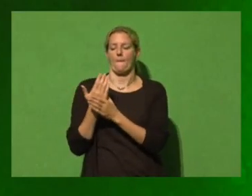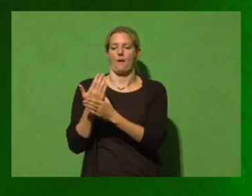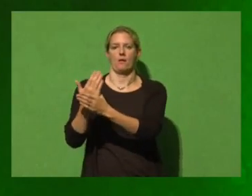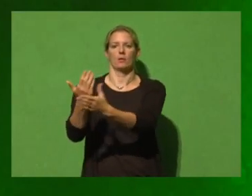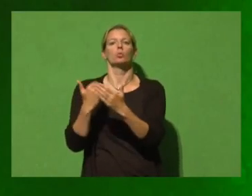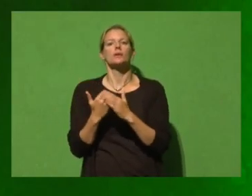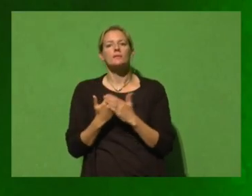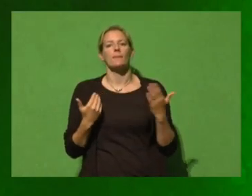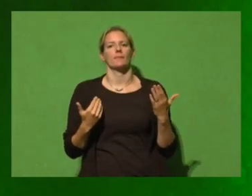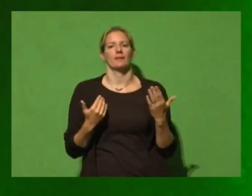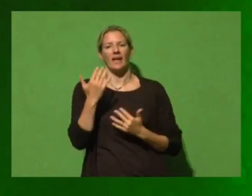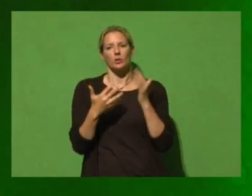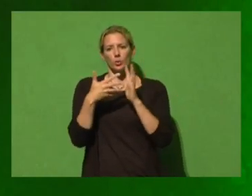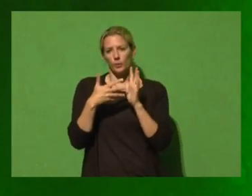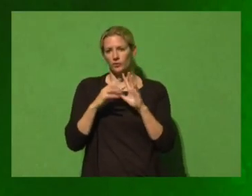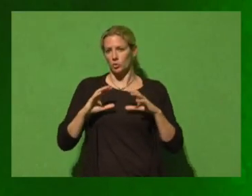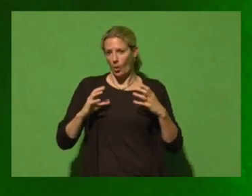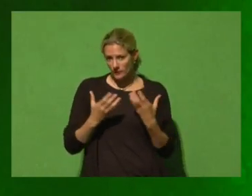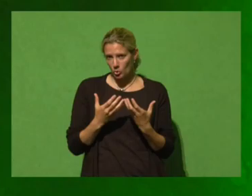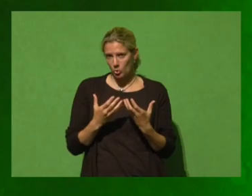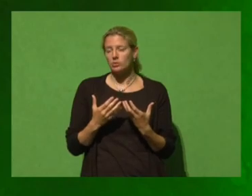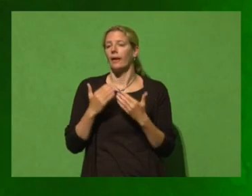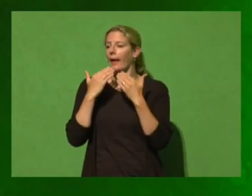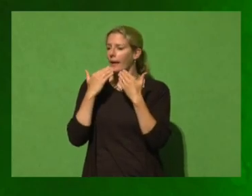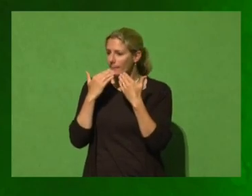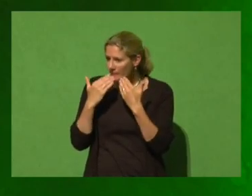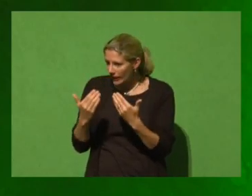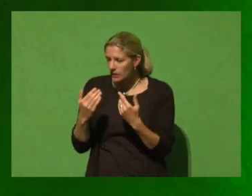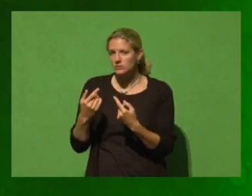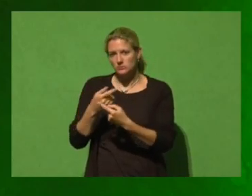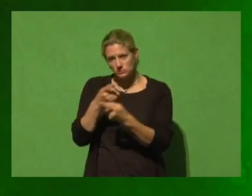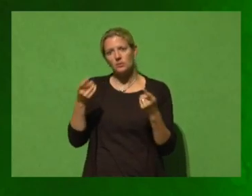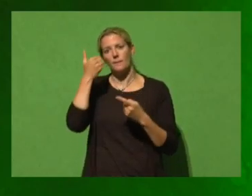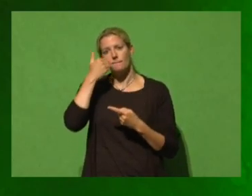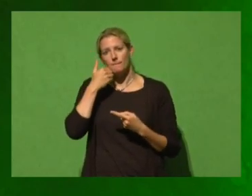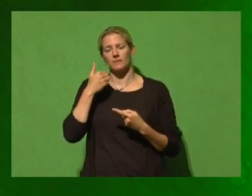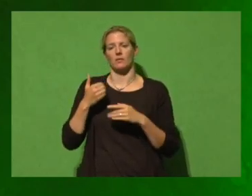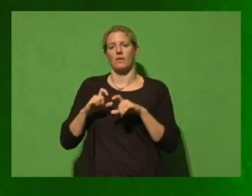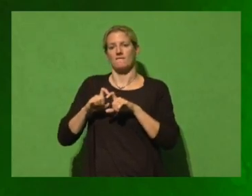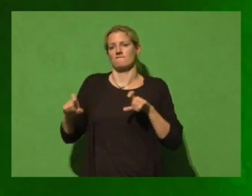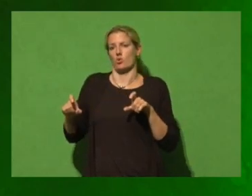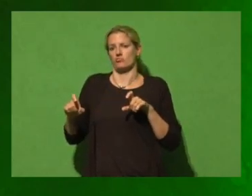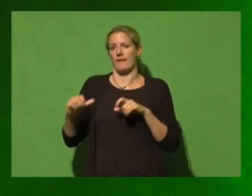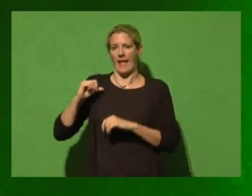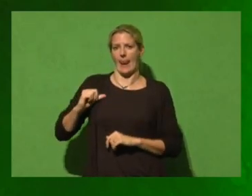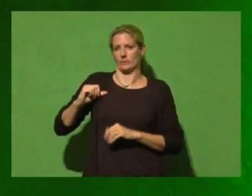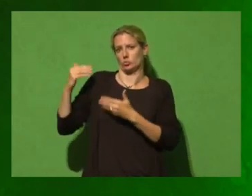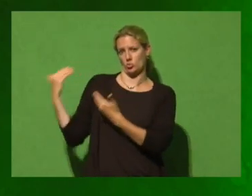empfiehlt die Rechnungsprüfungskommission der Landesdelegiertenkonferenz die Entlastung des Vorstandes für das Haushaltsjahr